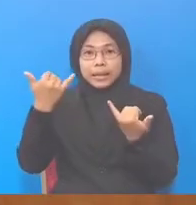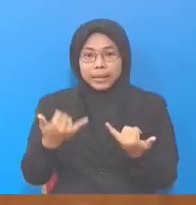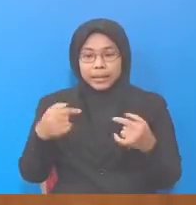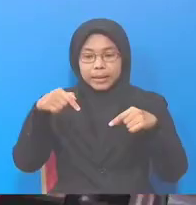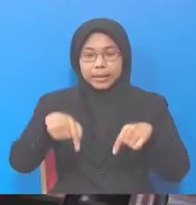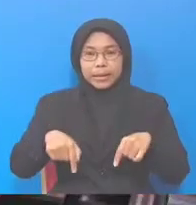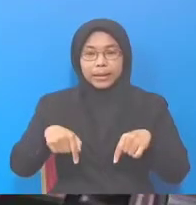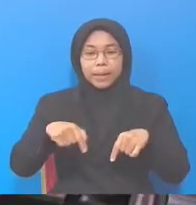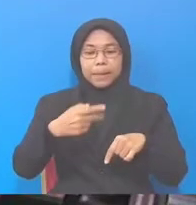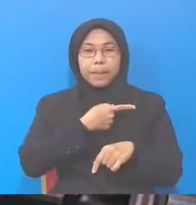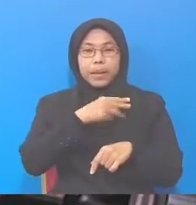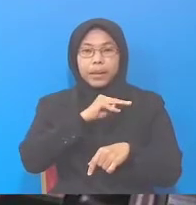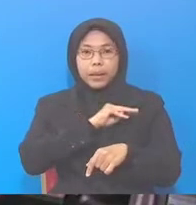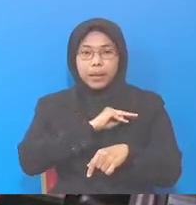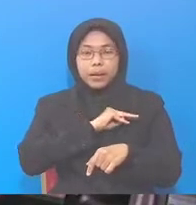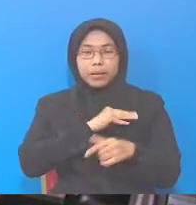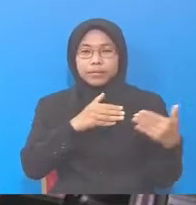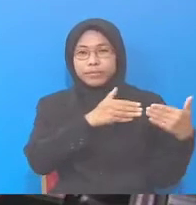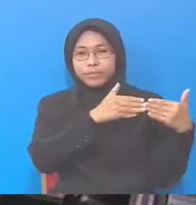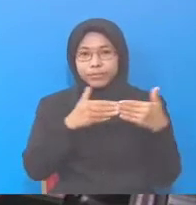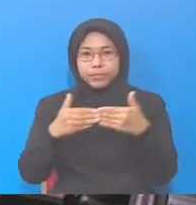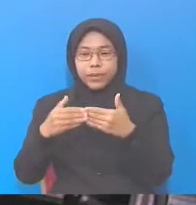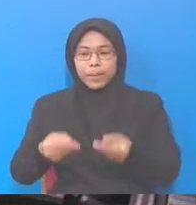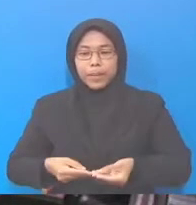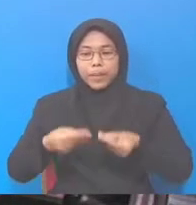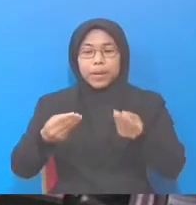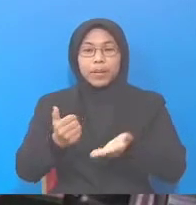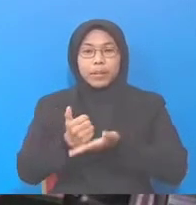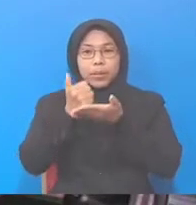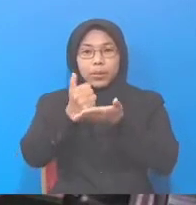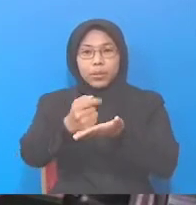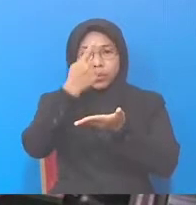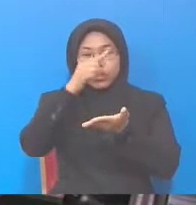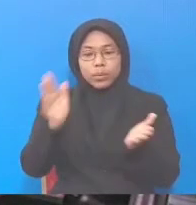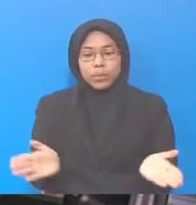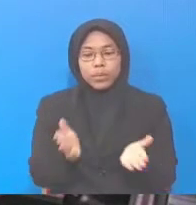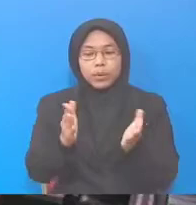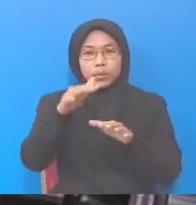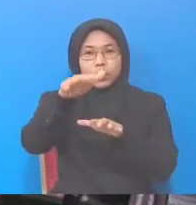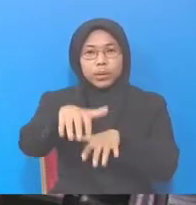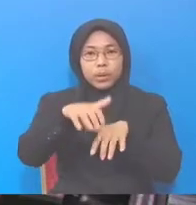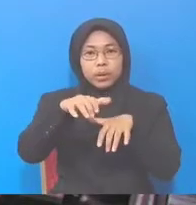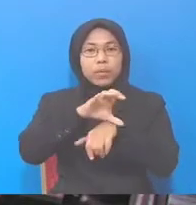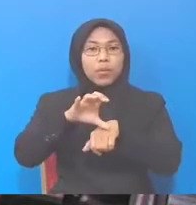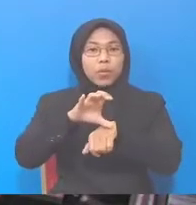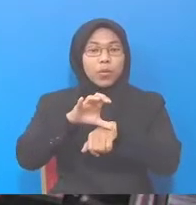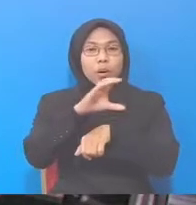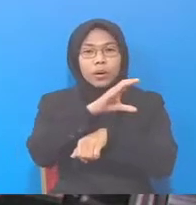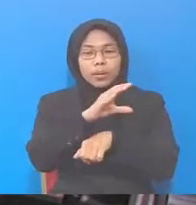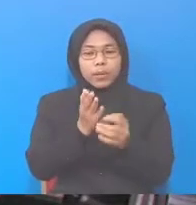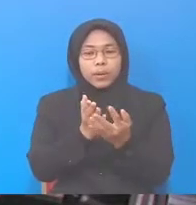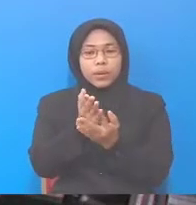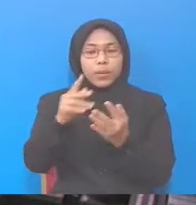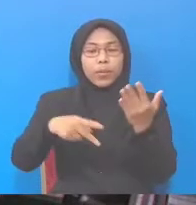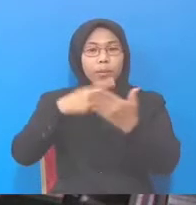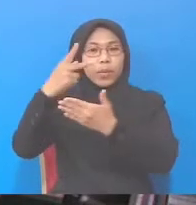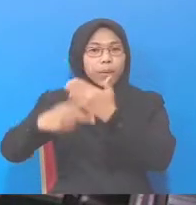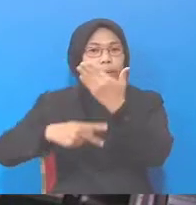hal ini pihak Kementerian akan meneruskan pemberian bantuan bagi menggalakkan penanaman Koko melalui